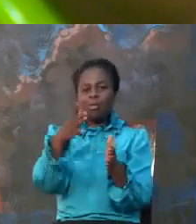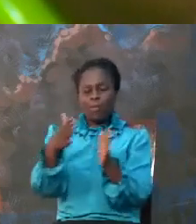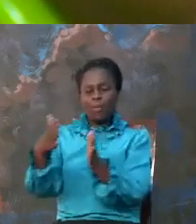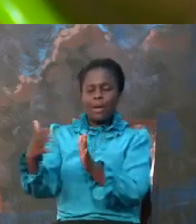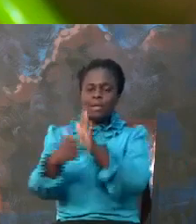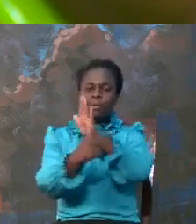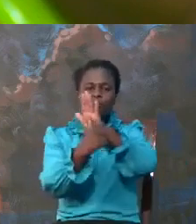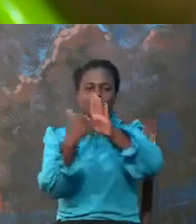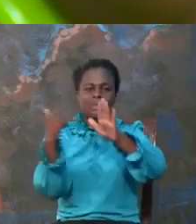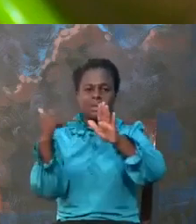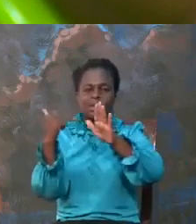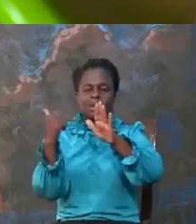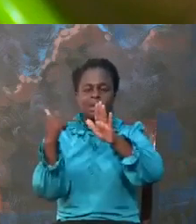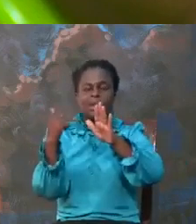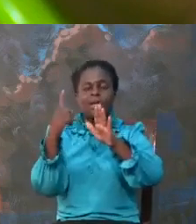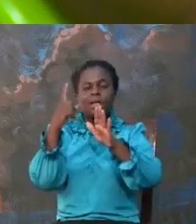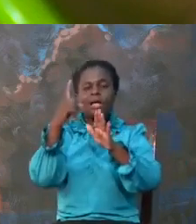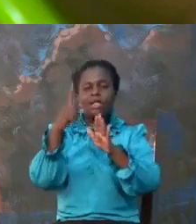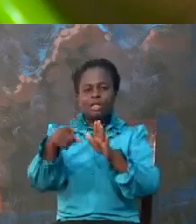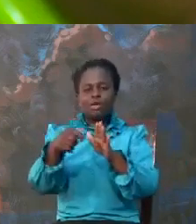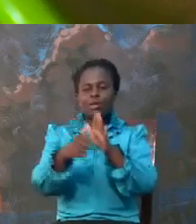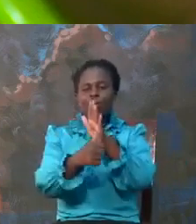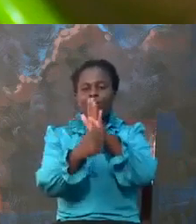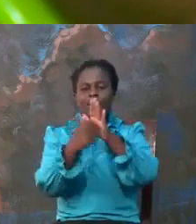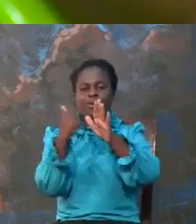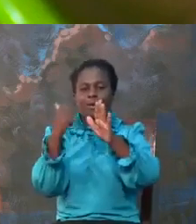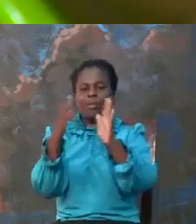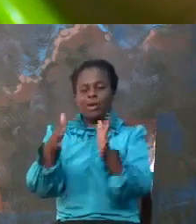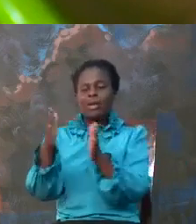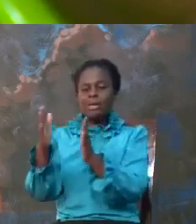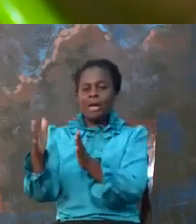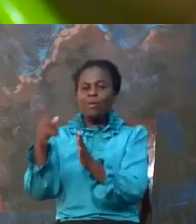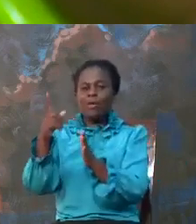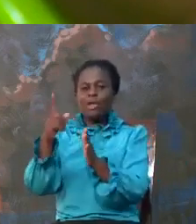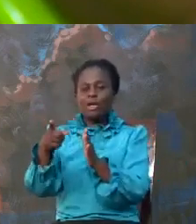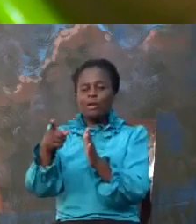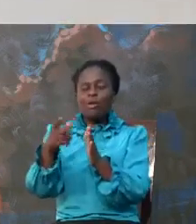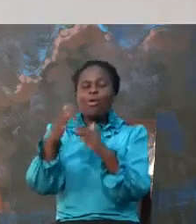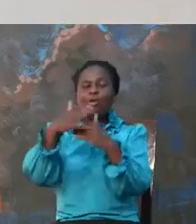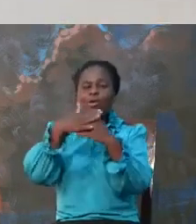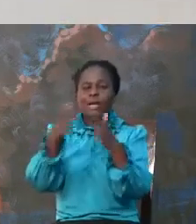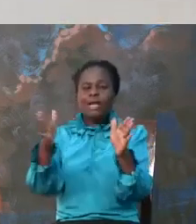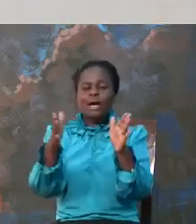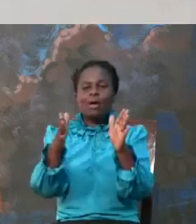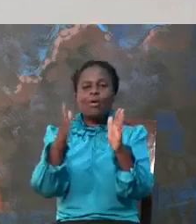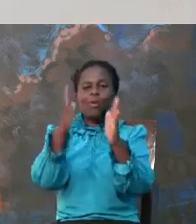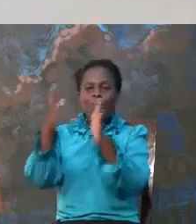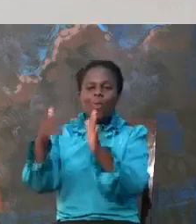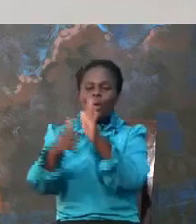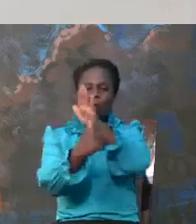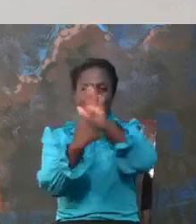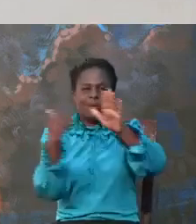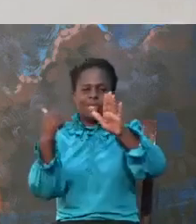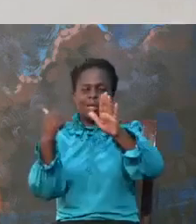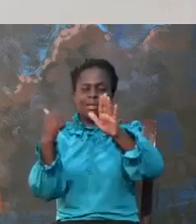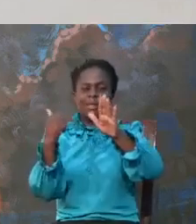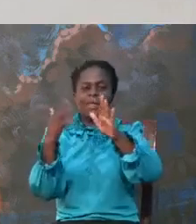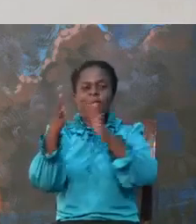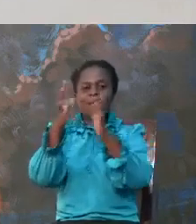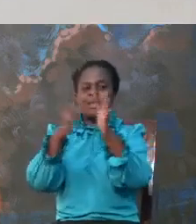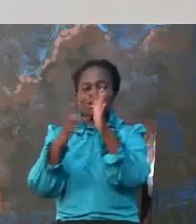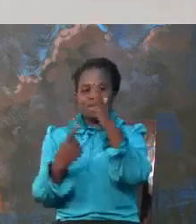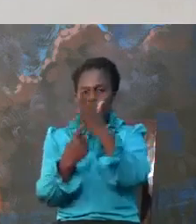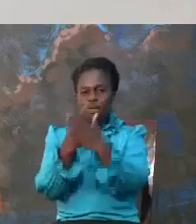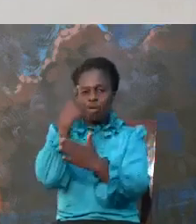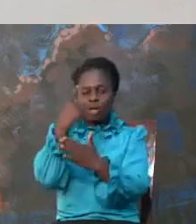na ndio aliyompanda yule mwanadamu, na ni upande wa mashariki ndipo lango linawekwa, na ni upande wa mashariki Yesu atatokea. Iweke tu